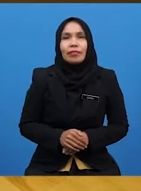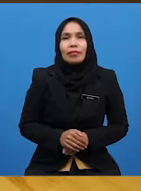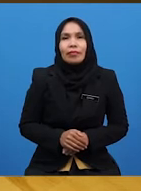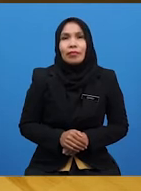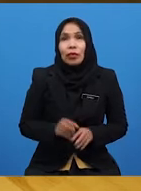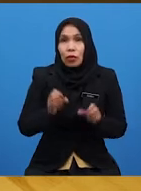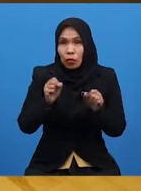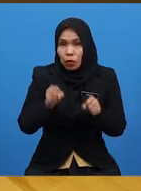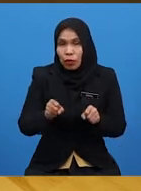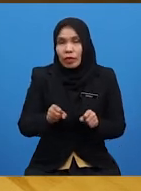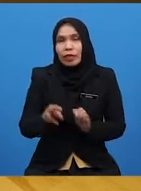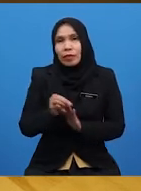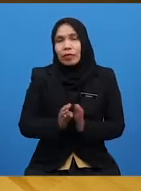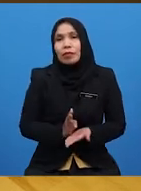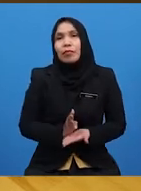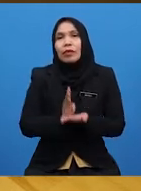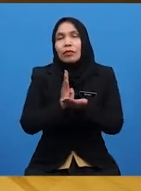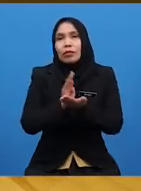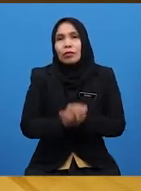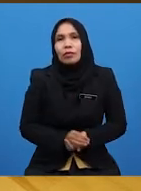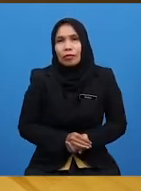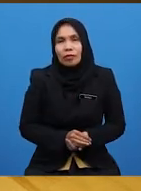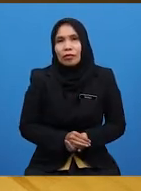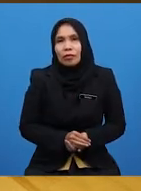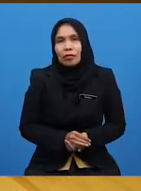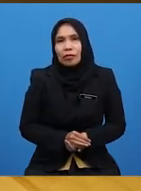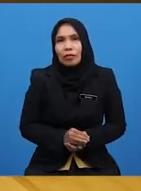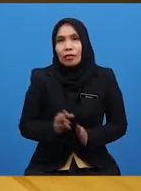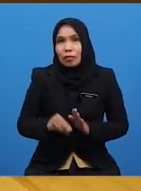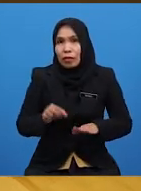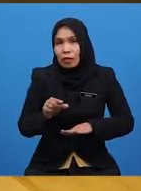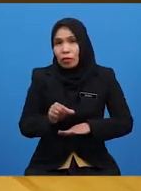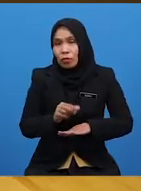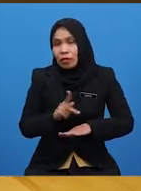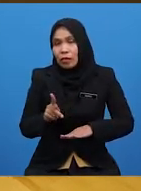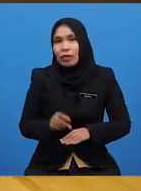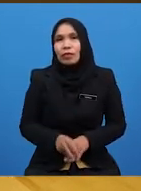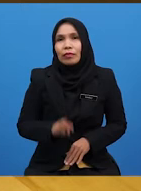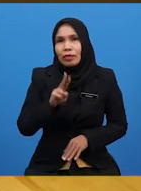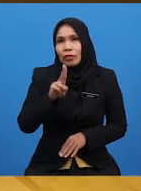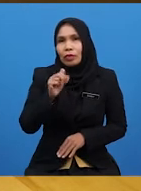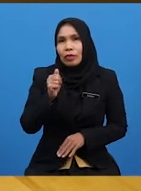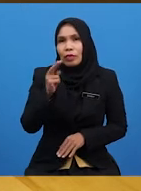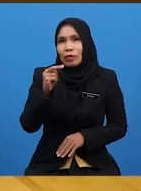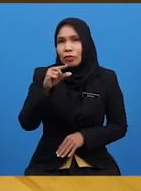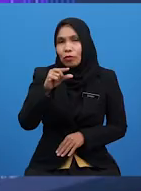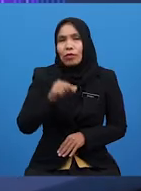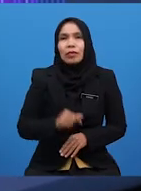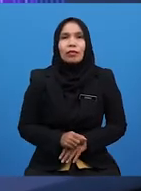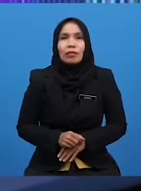mampu membantu penghuninya memanfaatkan ruang dan bergerak dengan